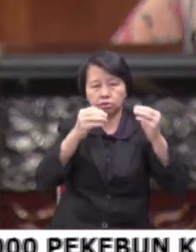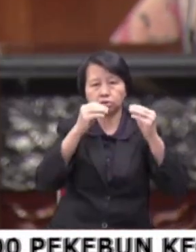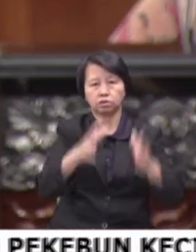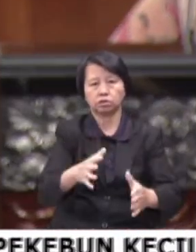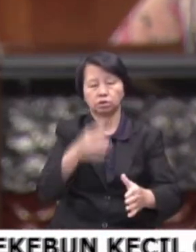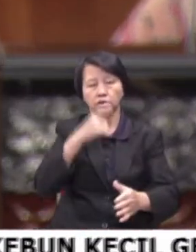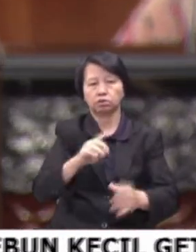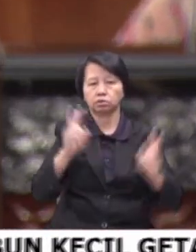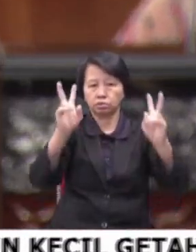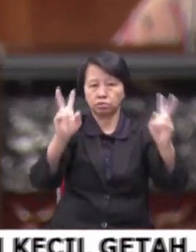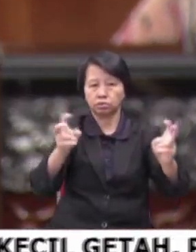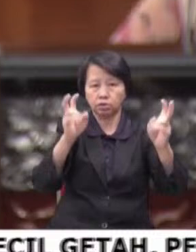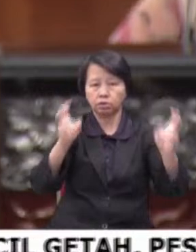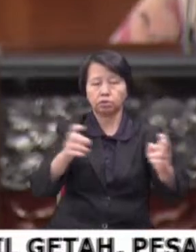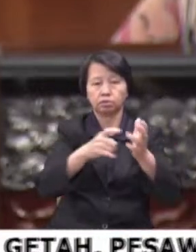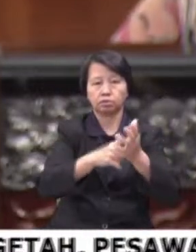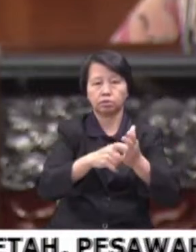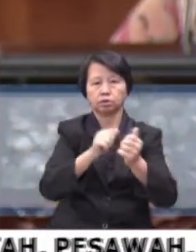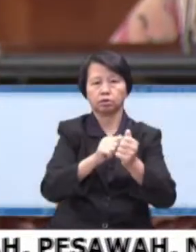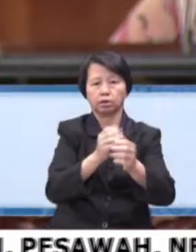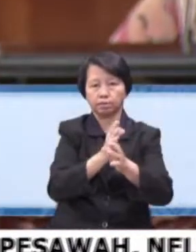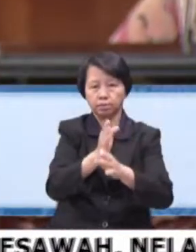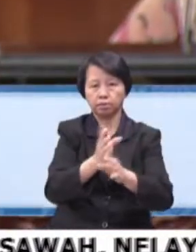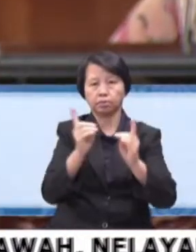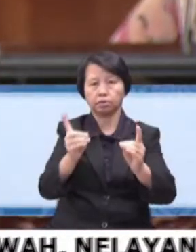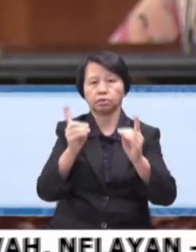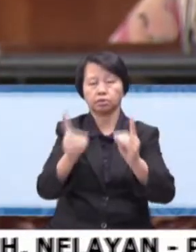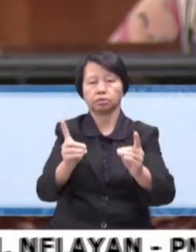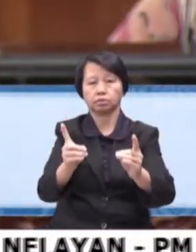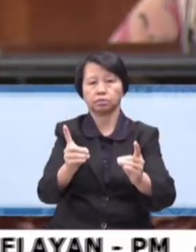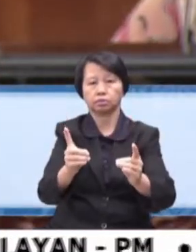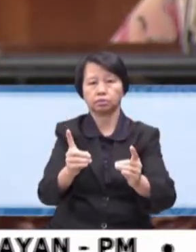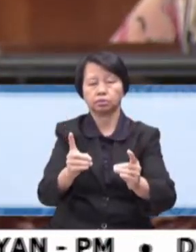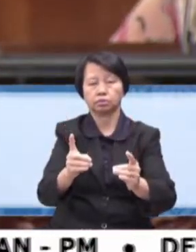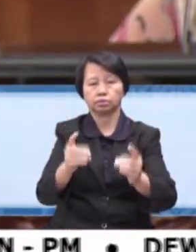bagi subjek yang diperlukan dengan bidang pendidikan